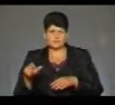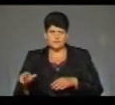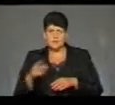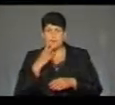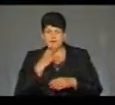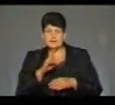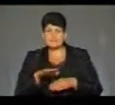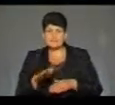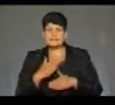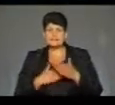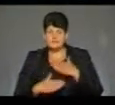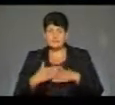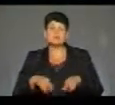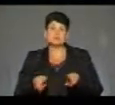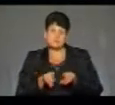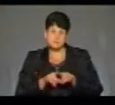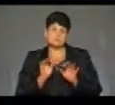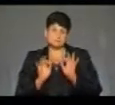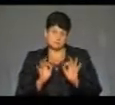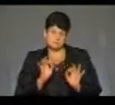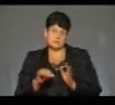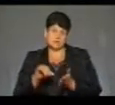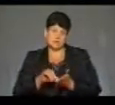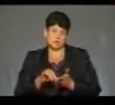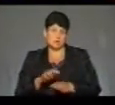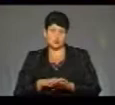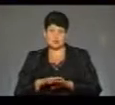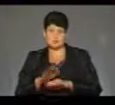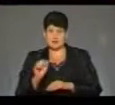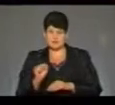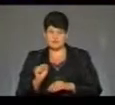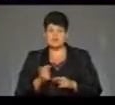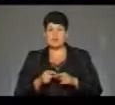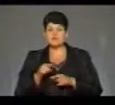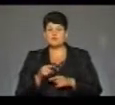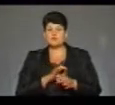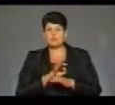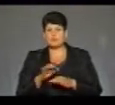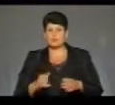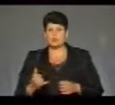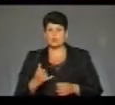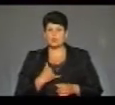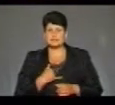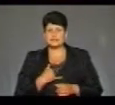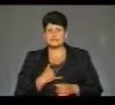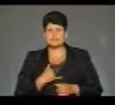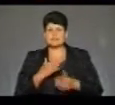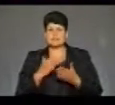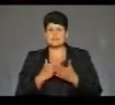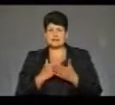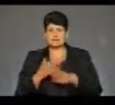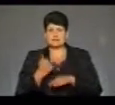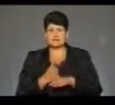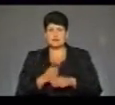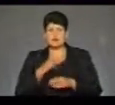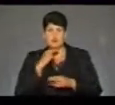що діти з інвалідністю – теж повноцінні члени суспільства. На цьому проєкті в нас зосереджена основна увага на